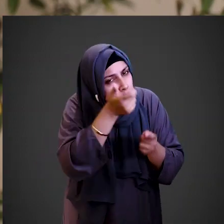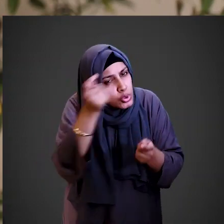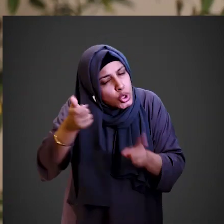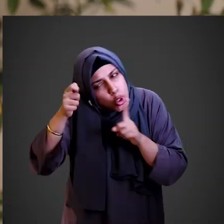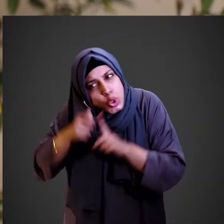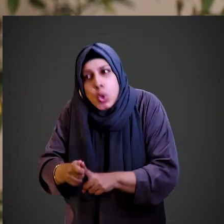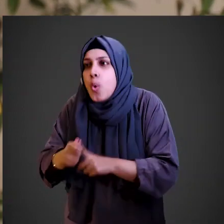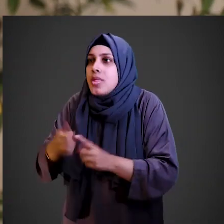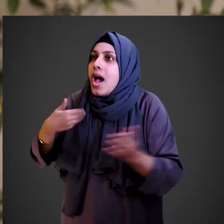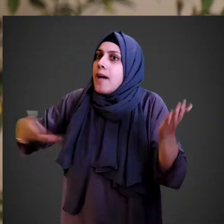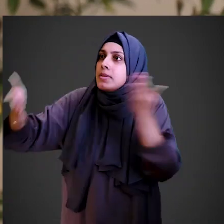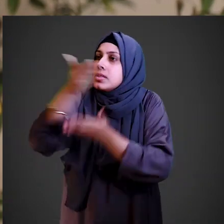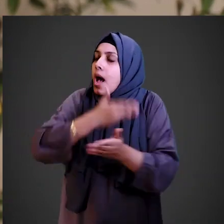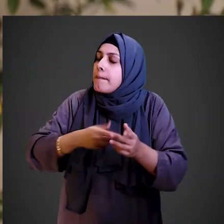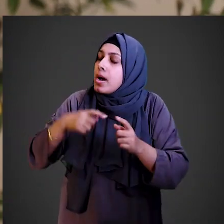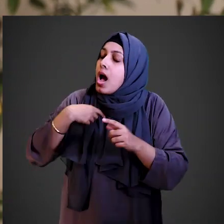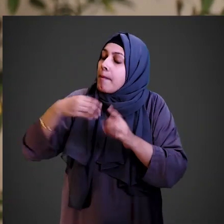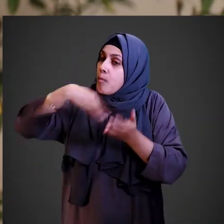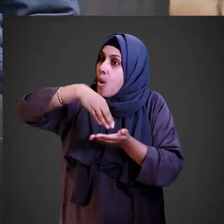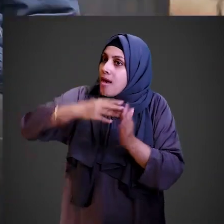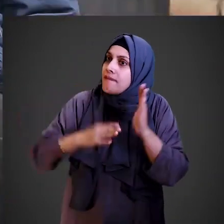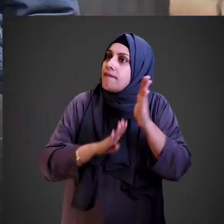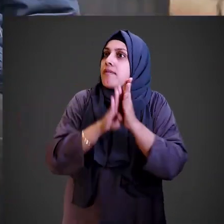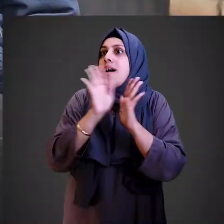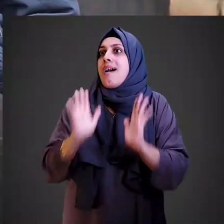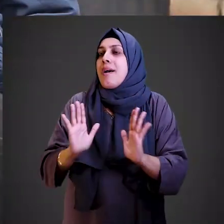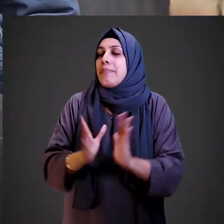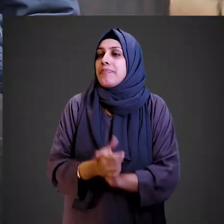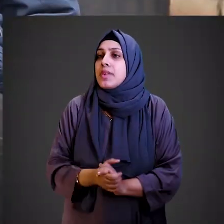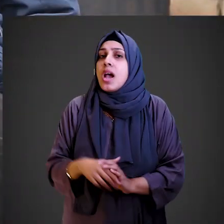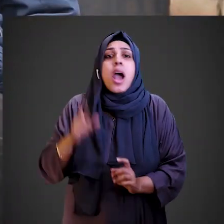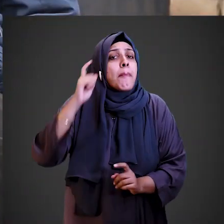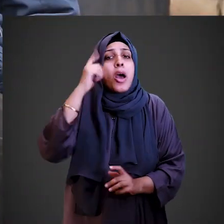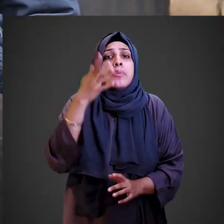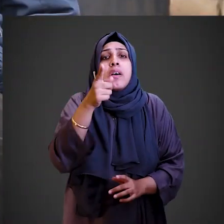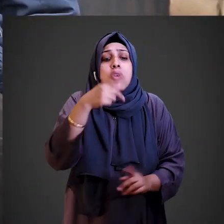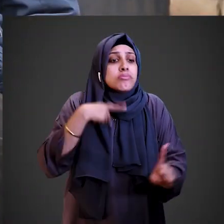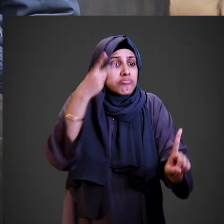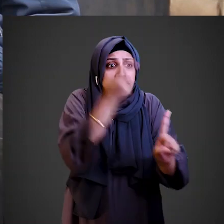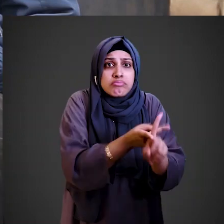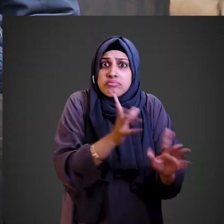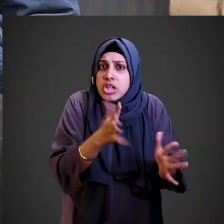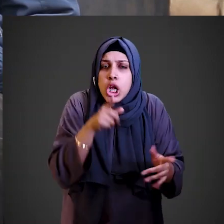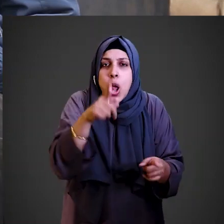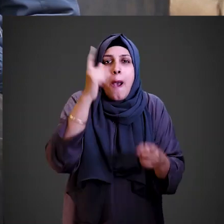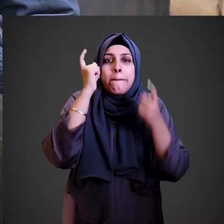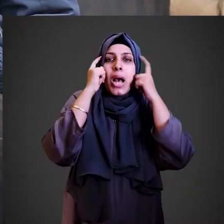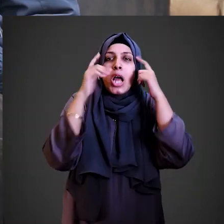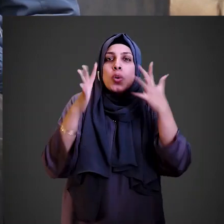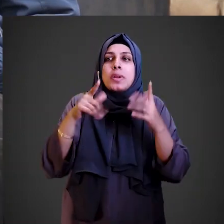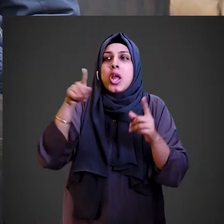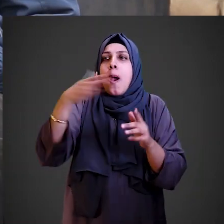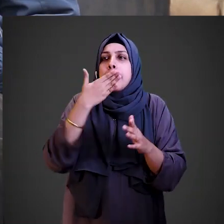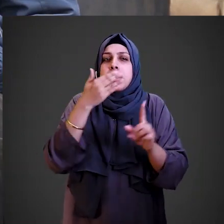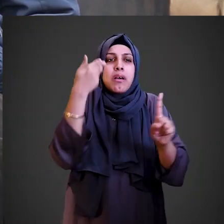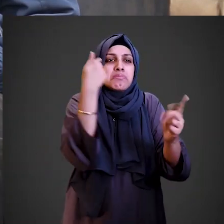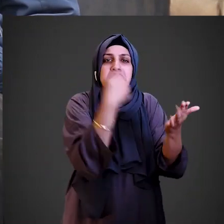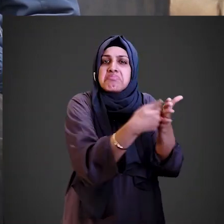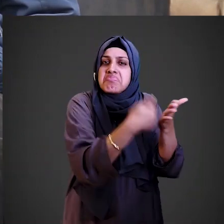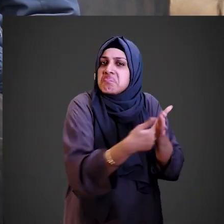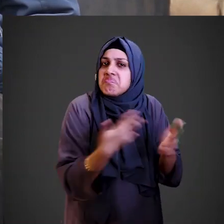ملک کی ترقی میں بہت فرق پڑے گا۔ دیکھیں آبویسلی اگر آپ رجسٹرڈ نہیں ہیں اس کا مطلب ہے کہ آپ کا اتا پتہ نہیں ہے، آپ کا کوئی ایڈریس نہیں